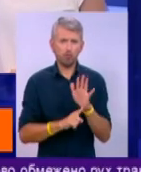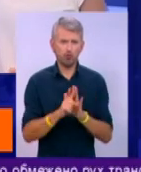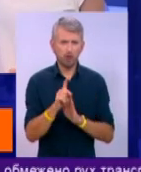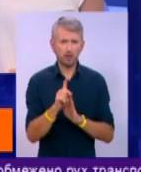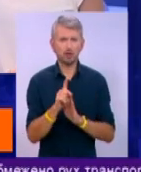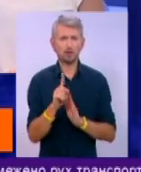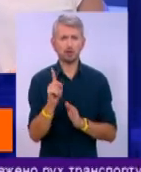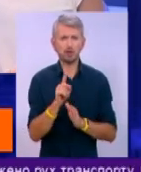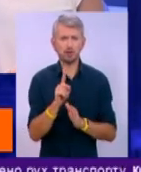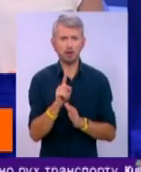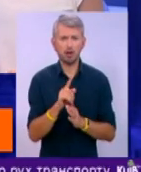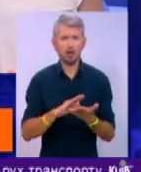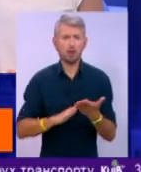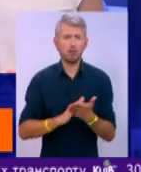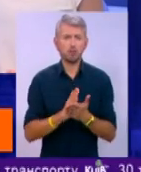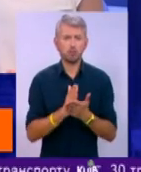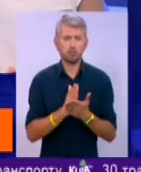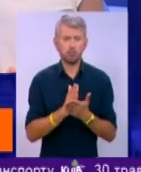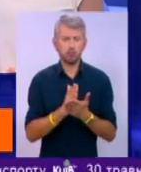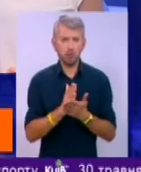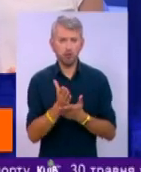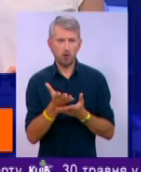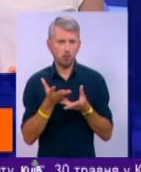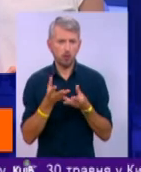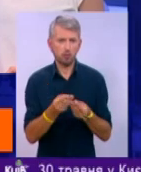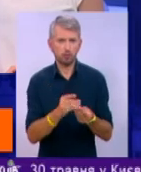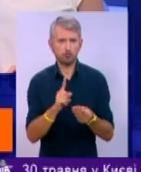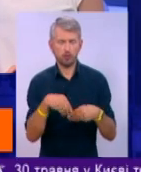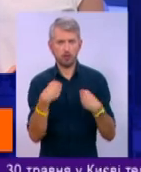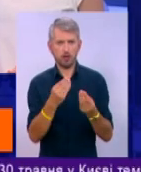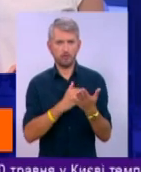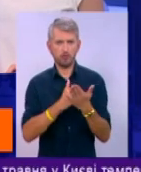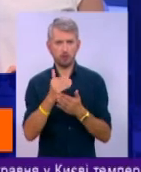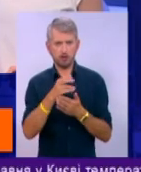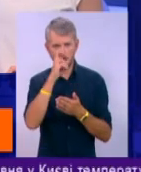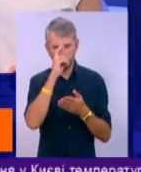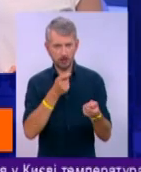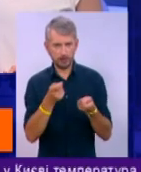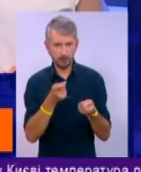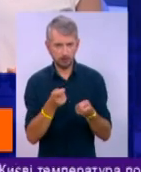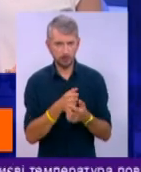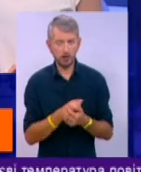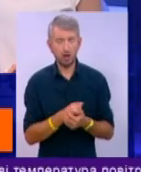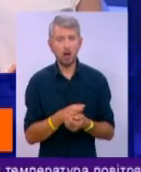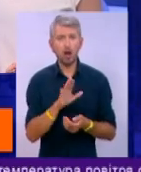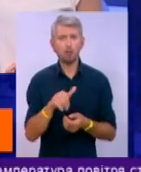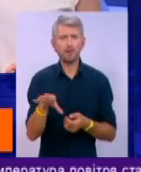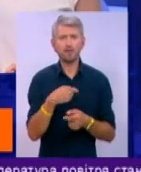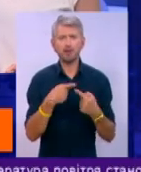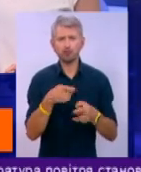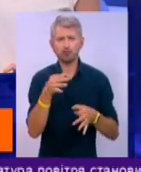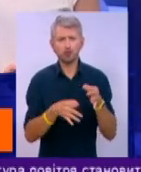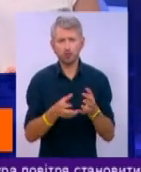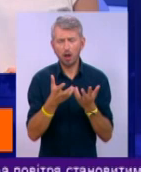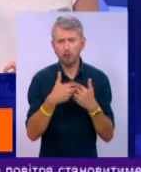того політичного імпульсу, який надає вище політичне керівництво держави, і саме цієї корупції потрібно боротися в першу чергу. А потім всі інші судді автоматично